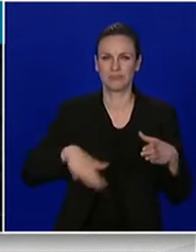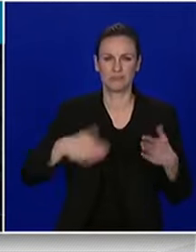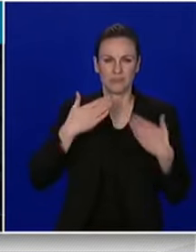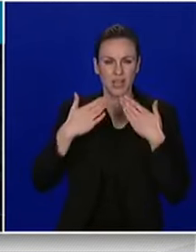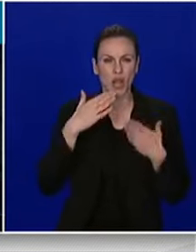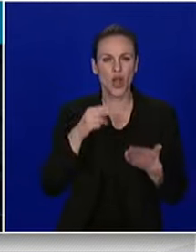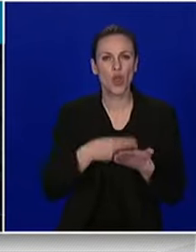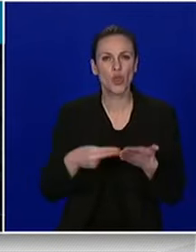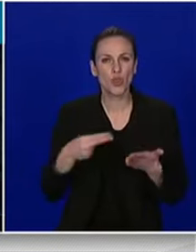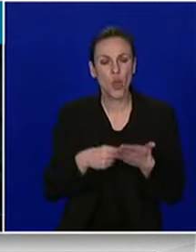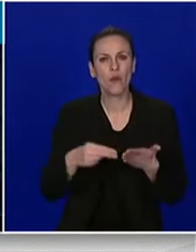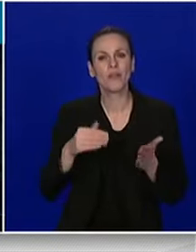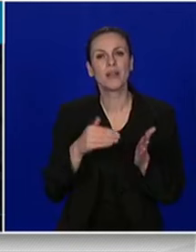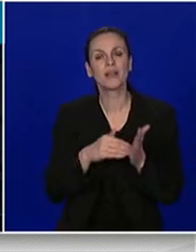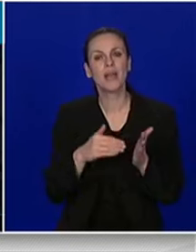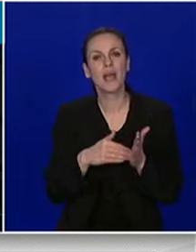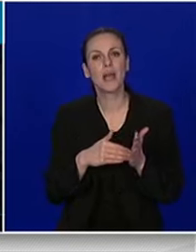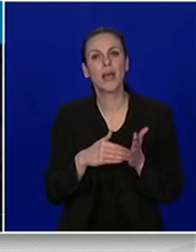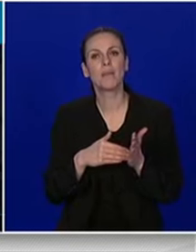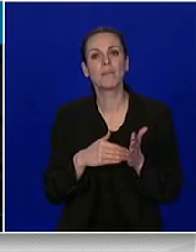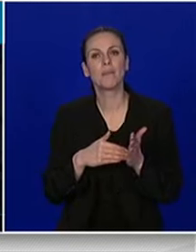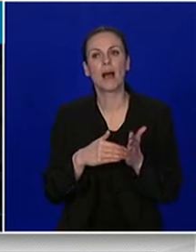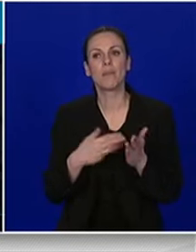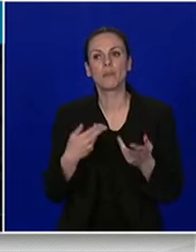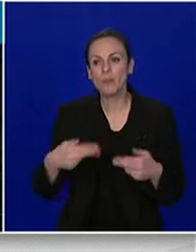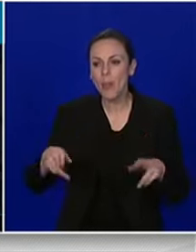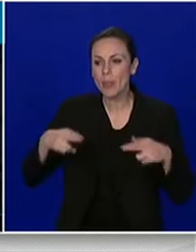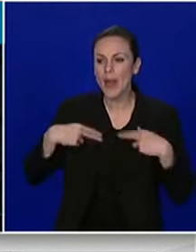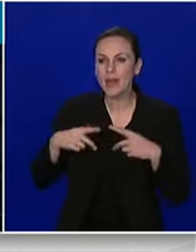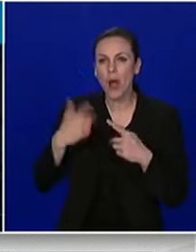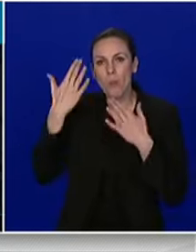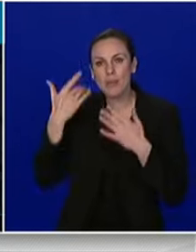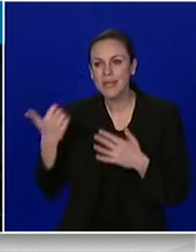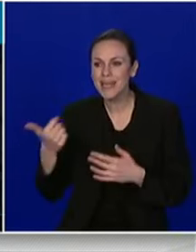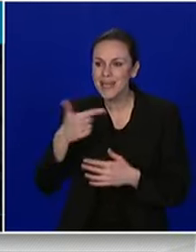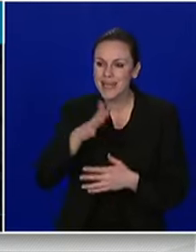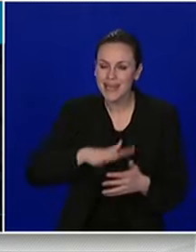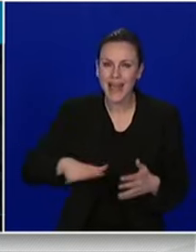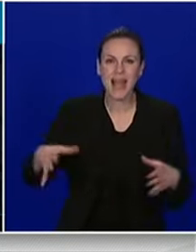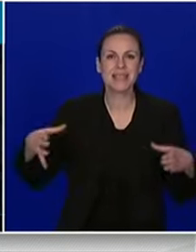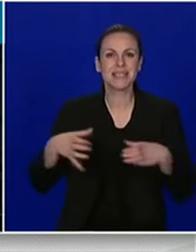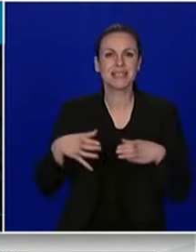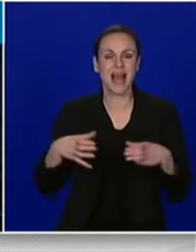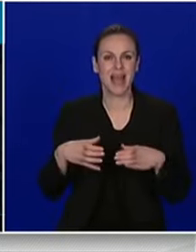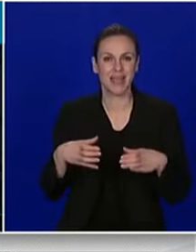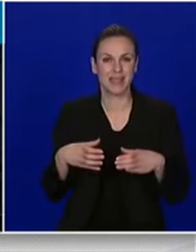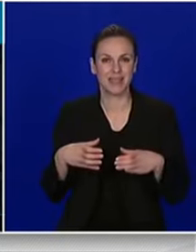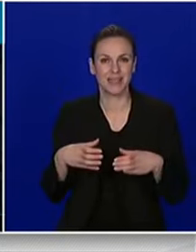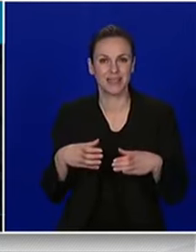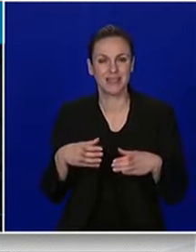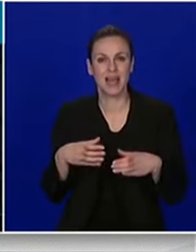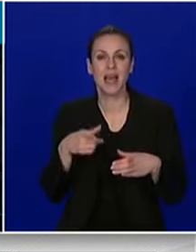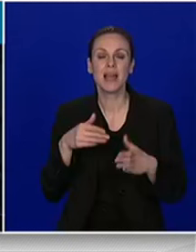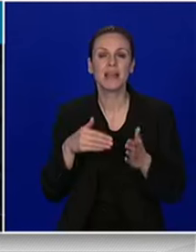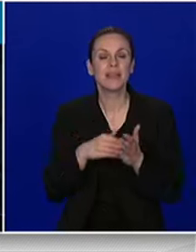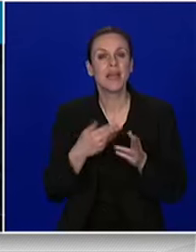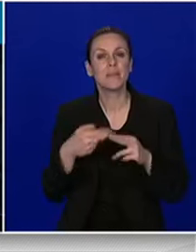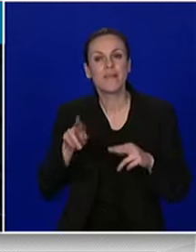potrebi da se obnovi solidarnost unutar zajednice koja bi više